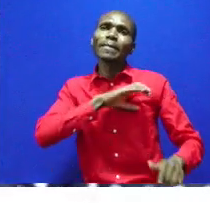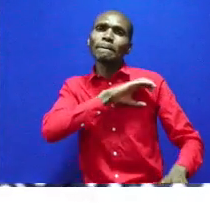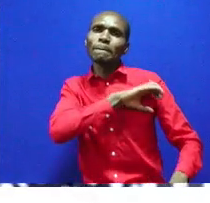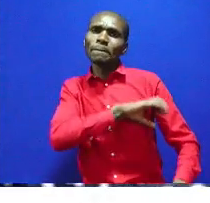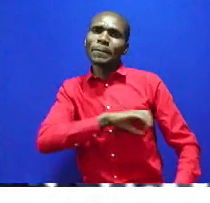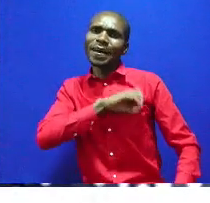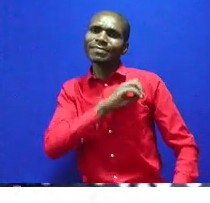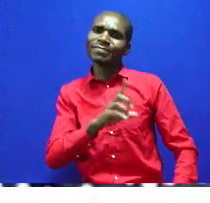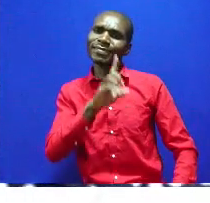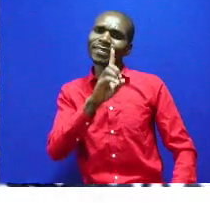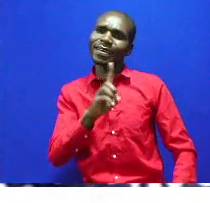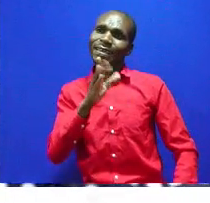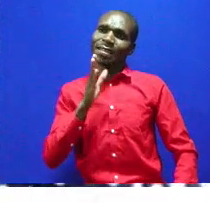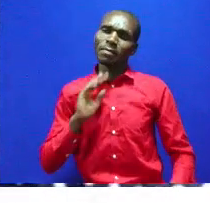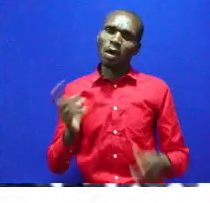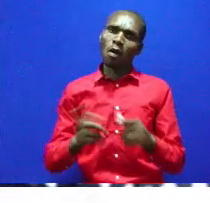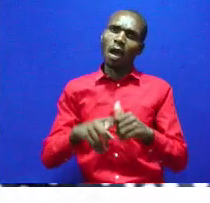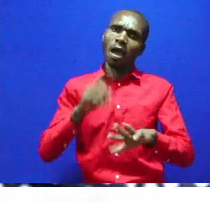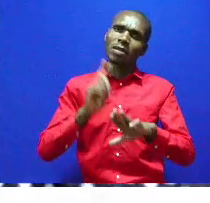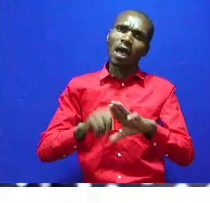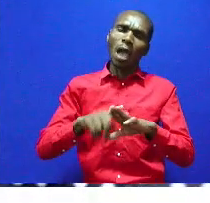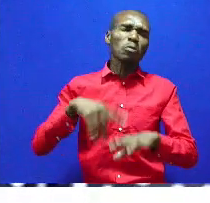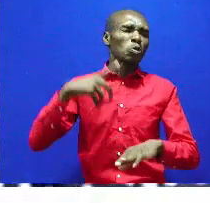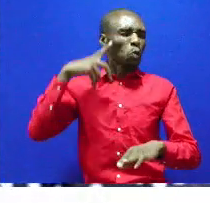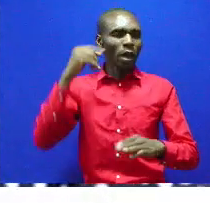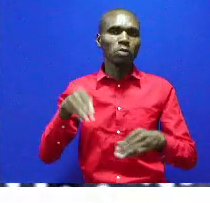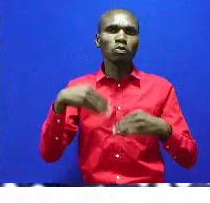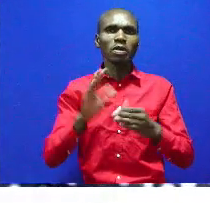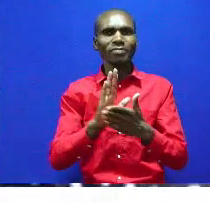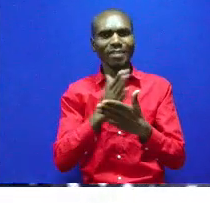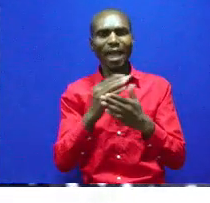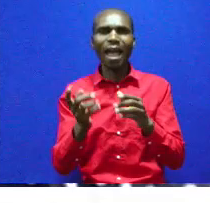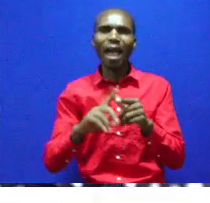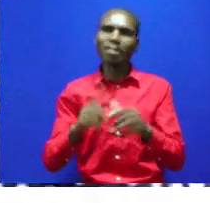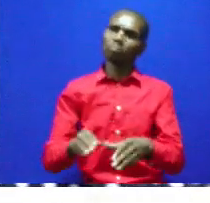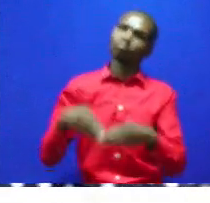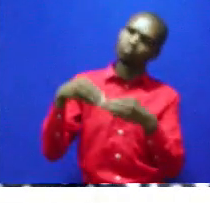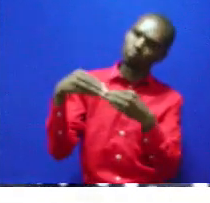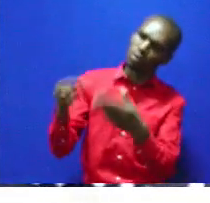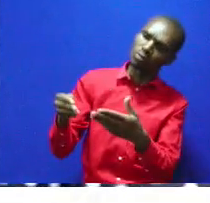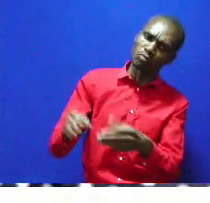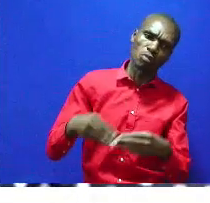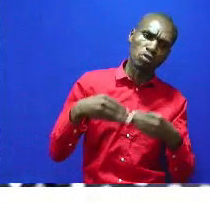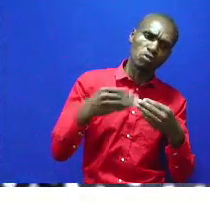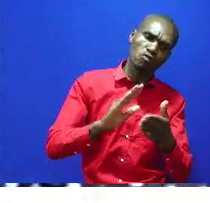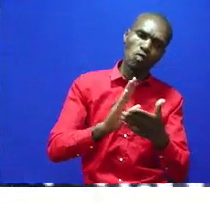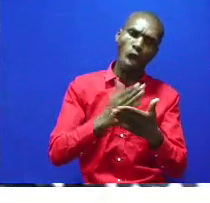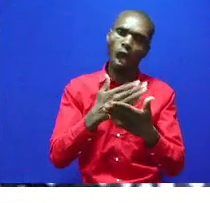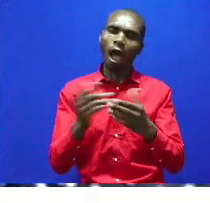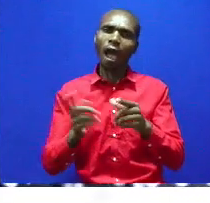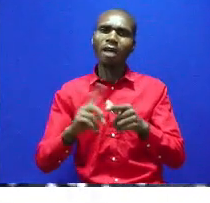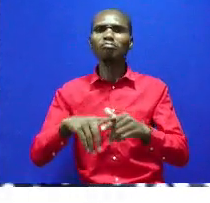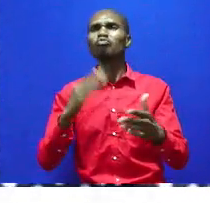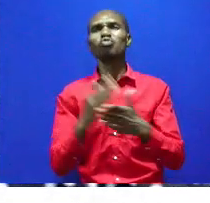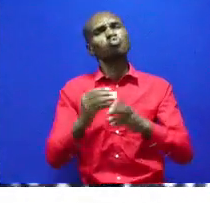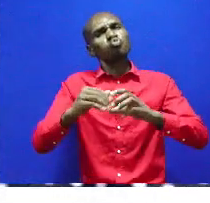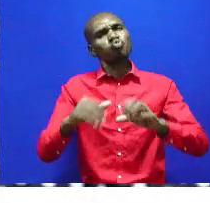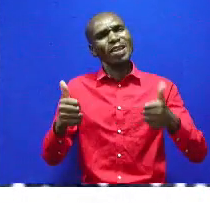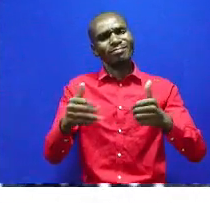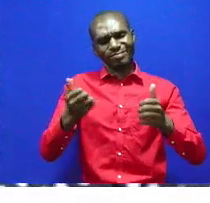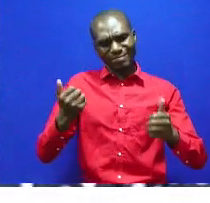Kwa nyumba, ukitaka kupatia, ukikataa kupatia mwingine kitu, mpatie. Very generous,